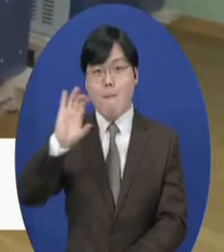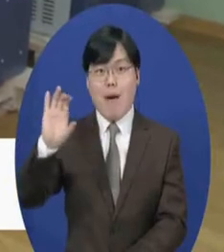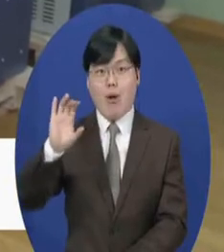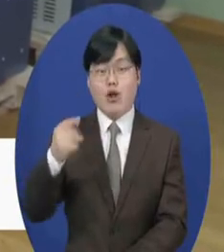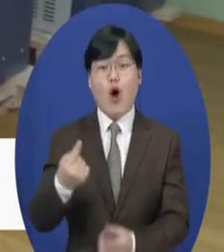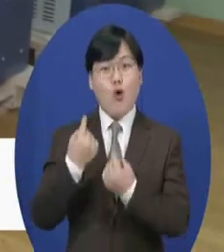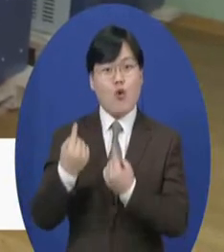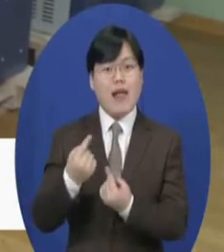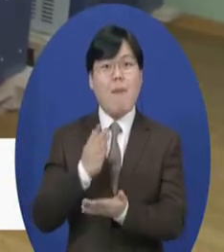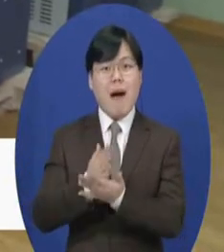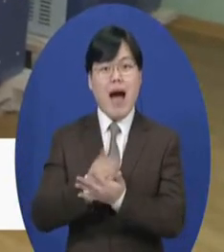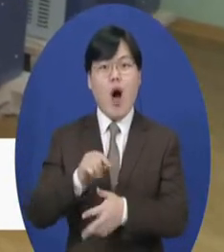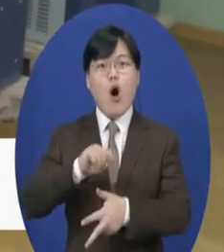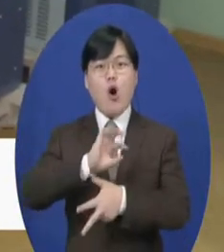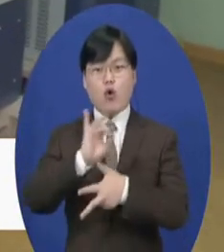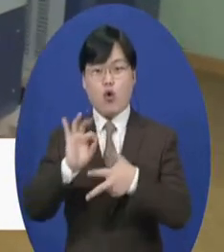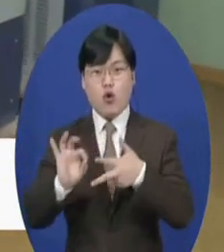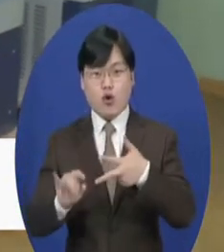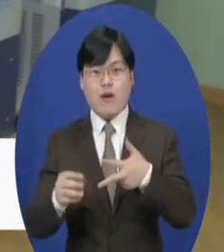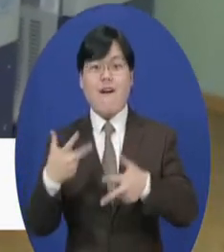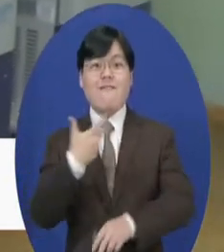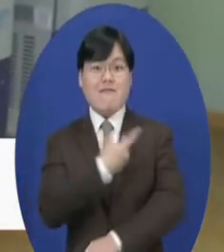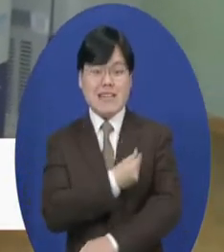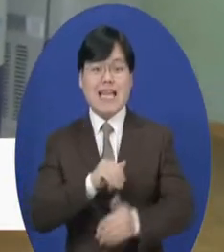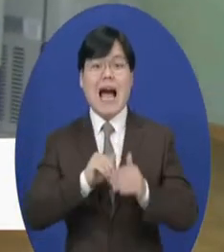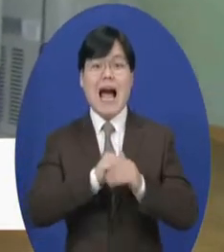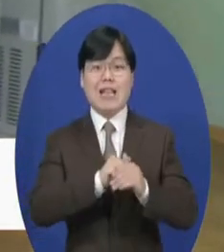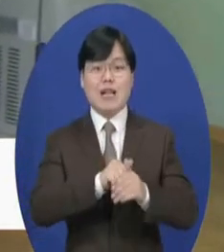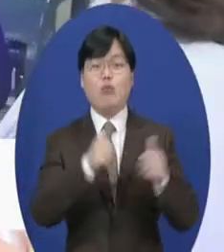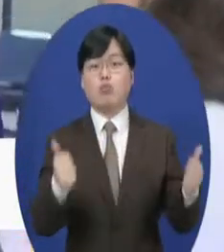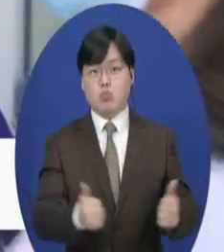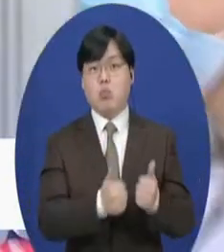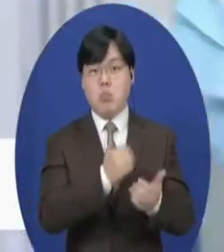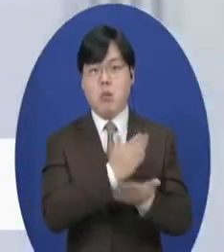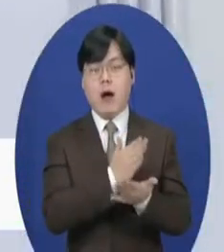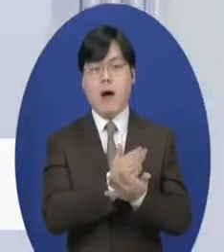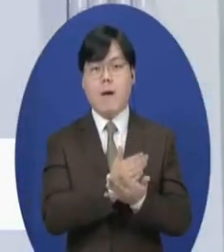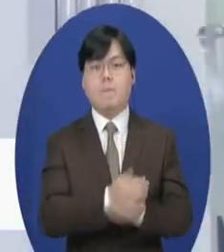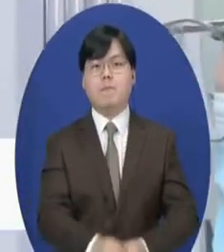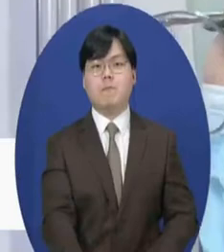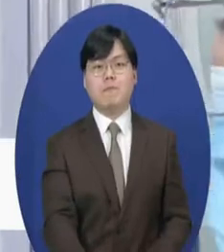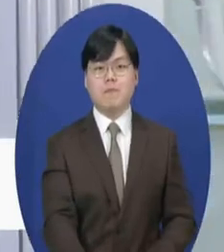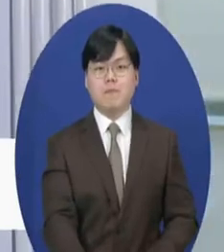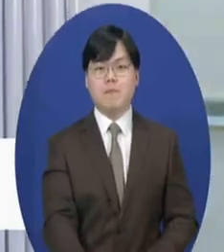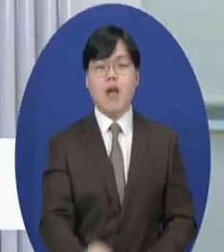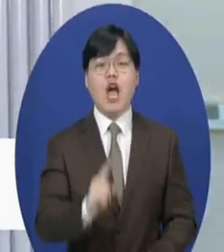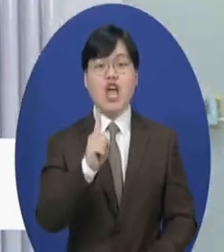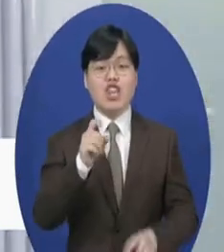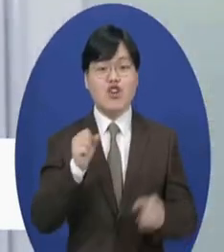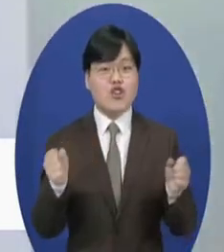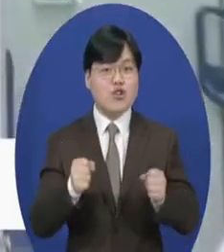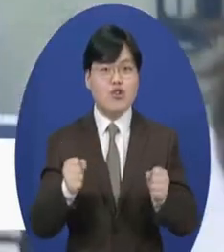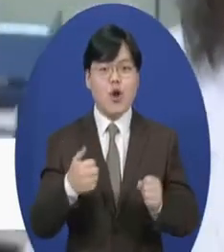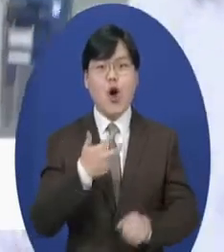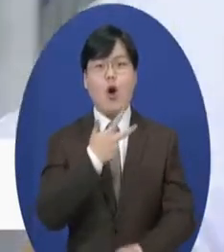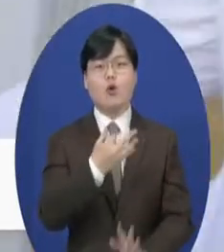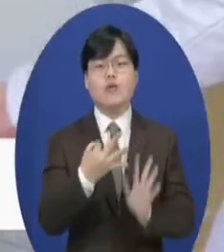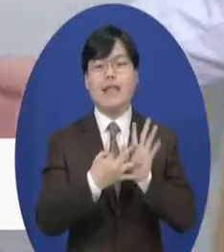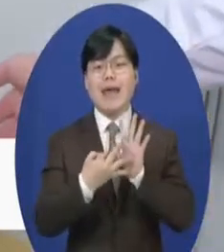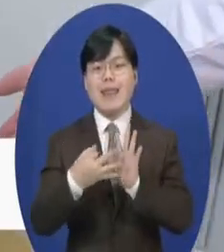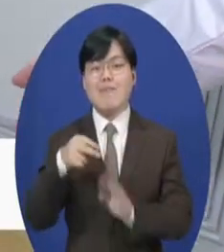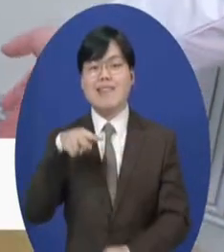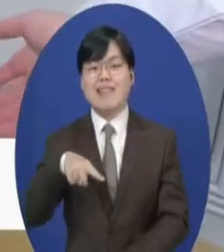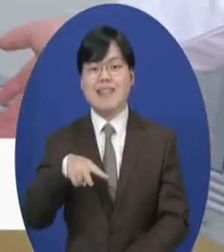байгууллагаас хүлээгдэж байгаа 3 төрлийн вакциныг хадгалах бүрэн боломж бүрдэж байгаа юм. Гэтэ нэг хүрэгч бол 388